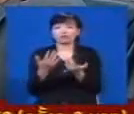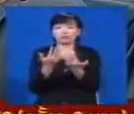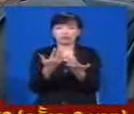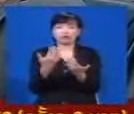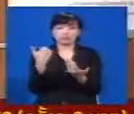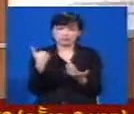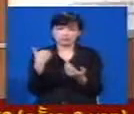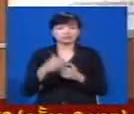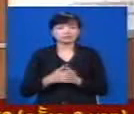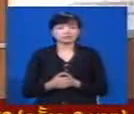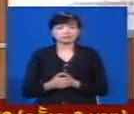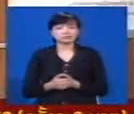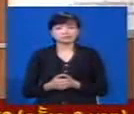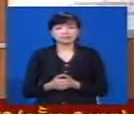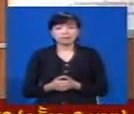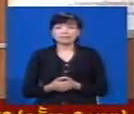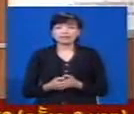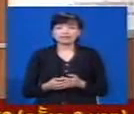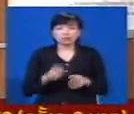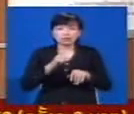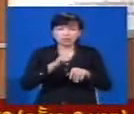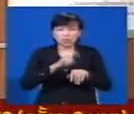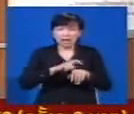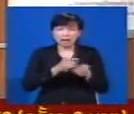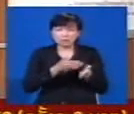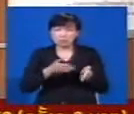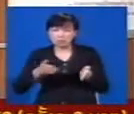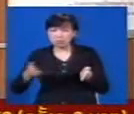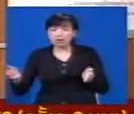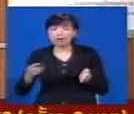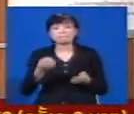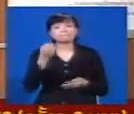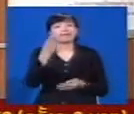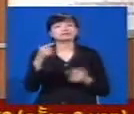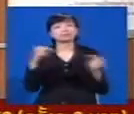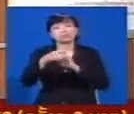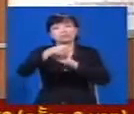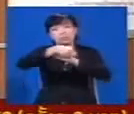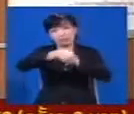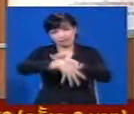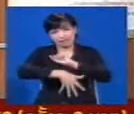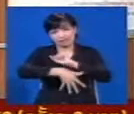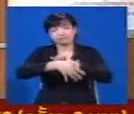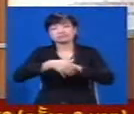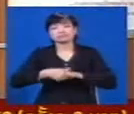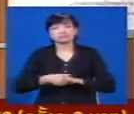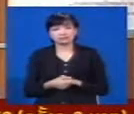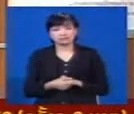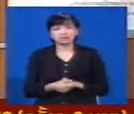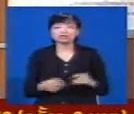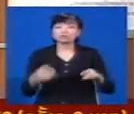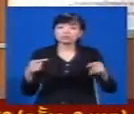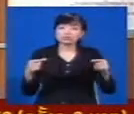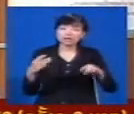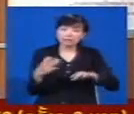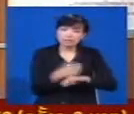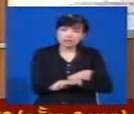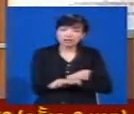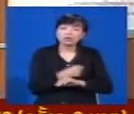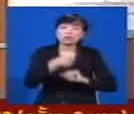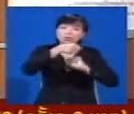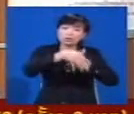ยาวก็เป็นเรื่องส่วนใหญ่ก็เป็นเรื่องโครงสร้างนะครับทั้งเศรษฐกิจการเมืองสังคมเนี่ยส่วนใหญ่เน้นในเรื่องโครงสร้างถ้าการเมืองก็เรื่องโครงสร้าง